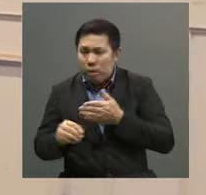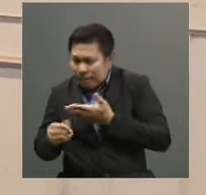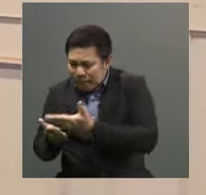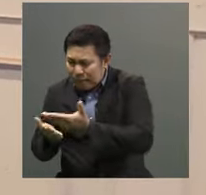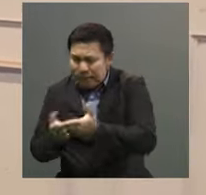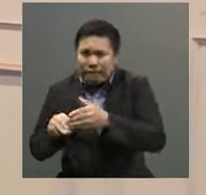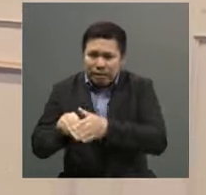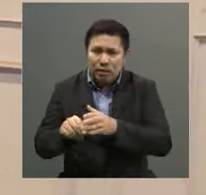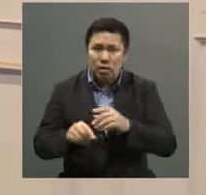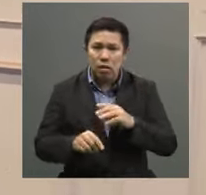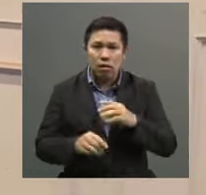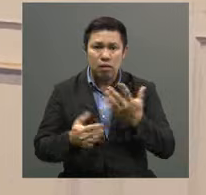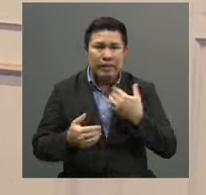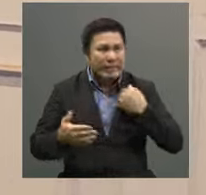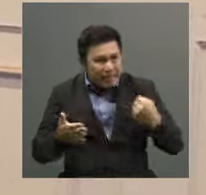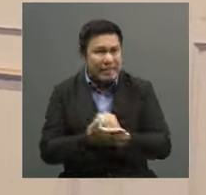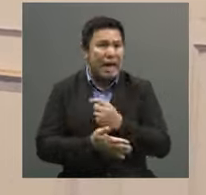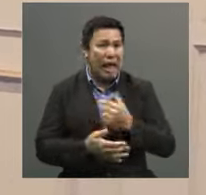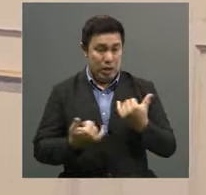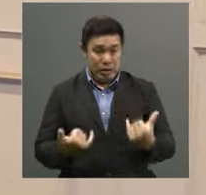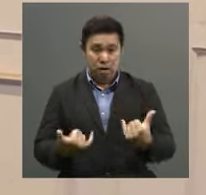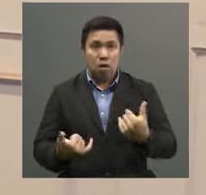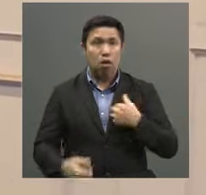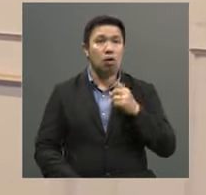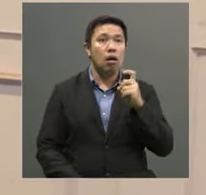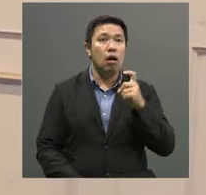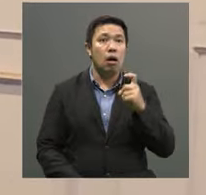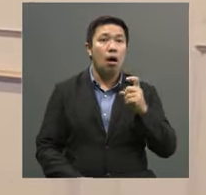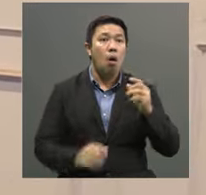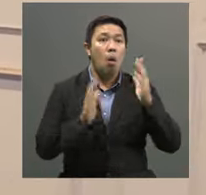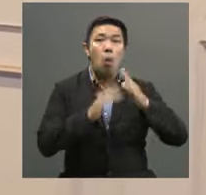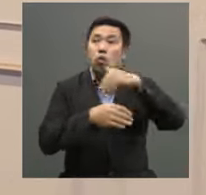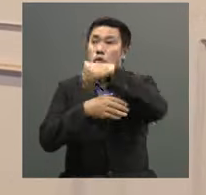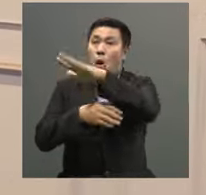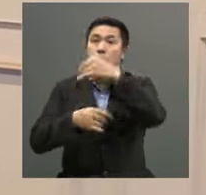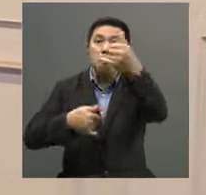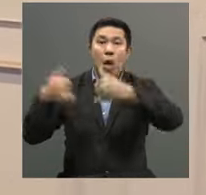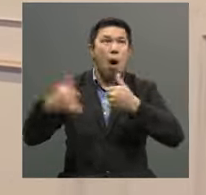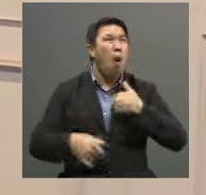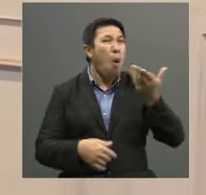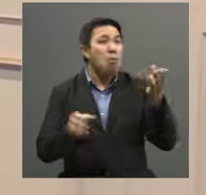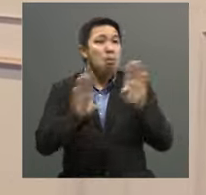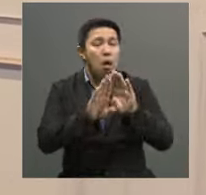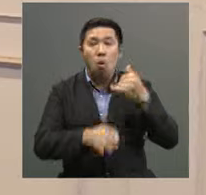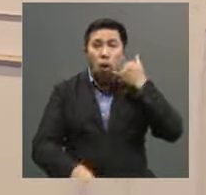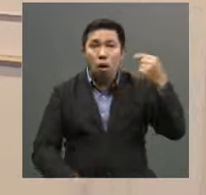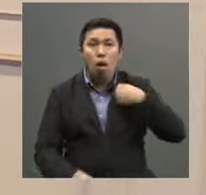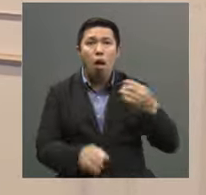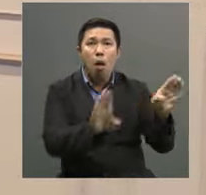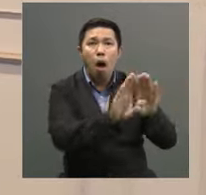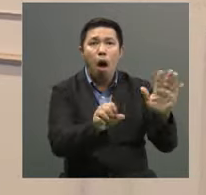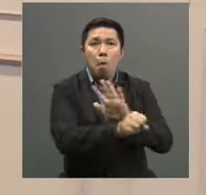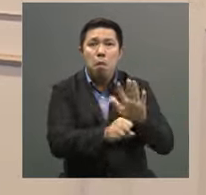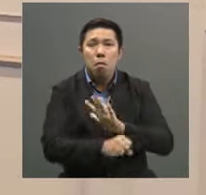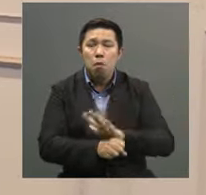สำคัญคือเราขาดโอกาสไปเลยเท่ากับวันเนี้ยลูกค้าที่ walkอินเข้ามาไม่มีที่นั่งลูกค้าที่โทรเข้ามาจองไม่มีที่นั่งหมดเลยเท่า